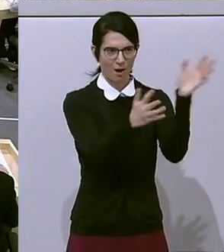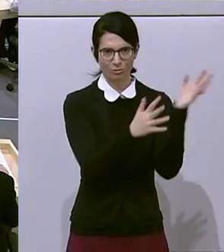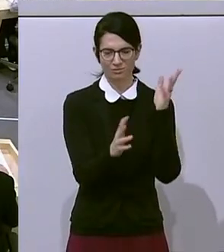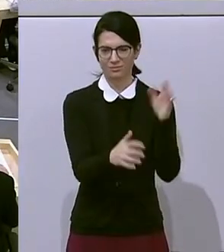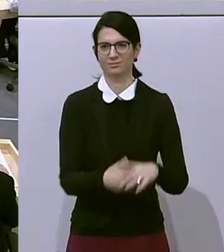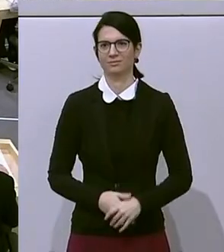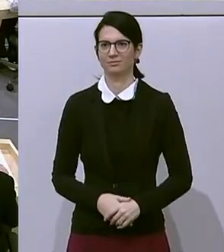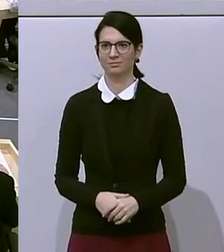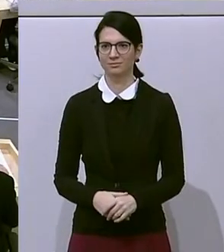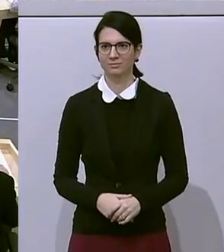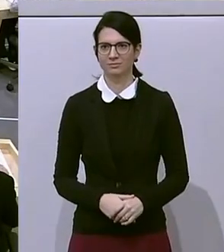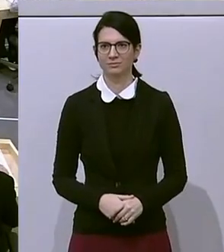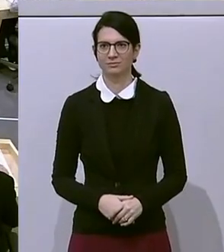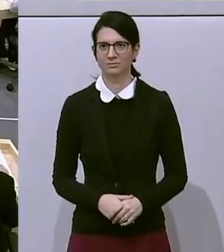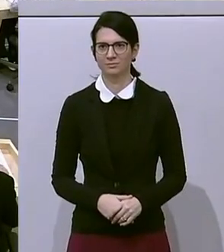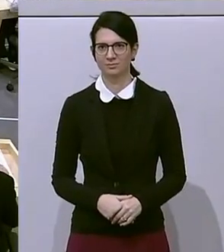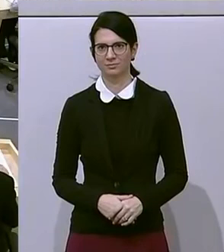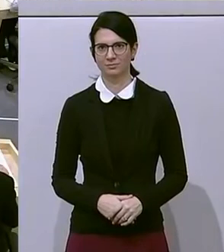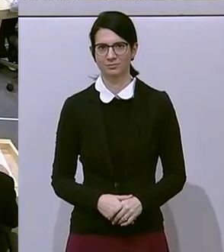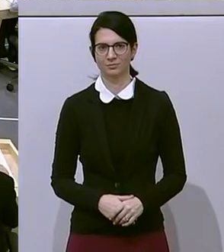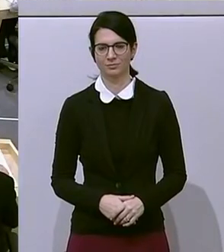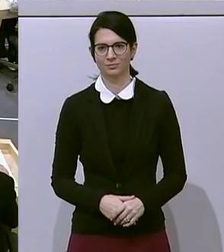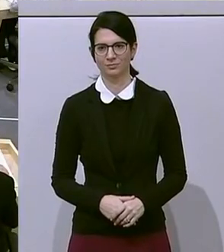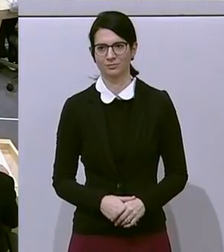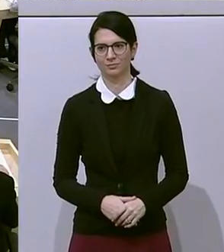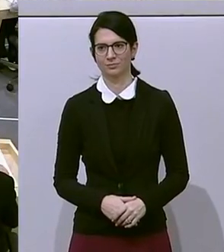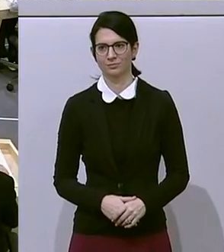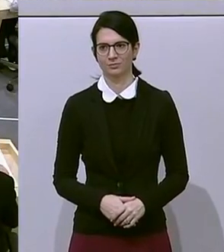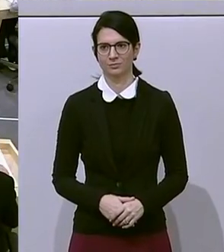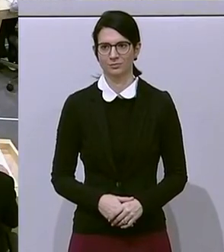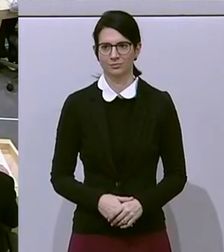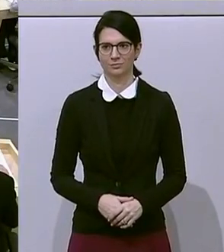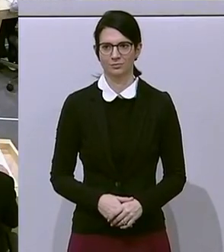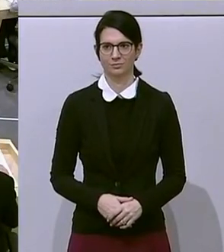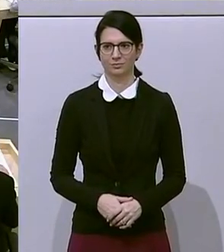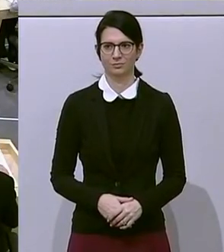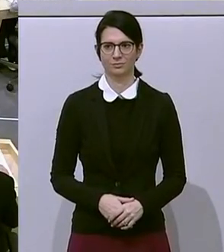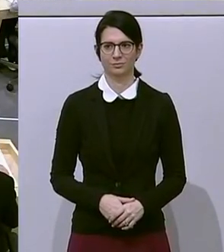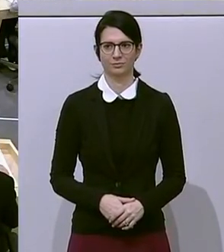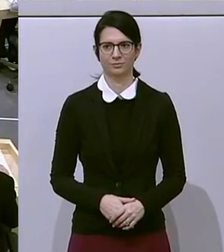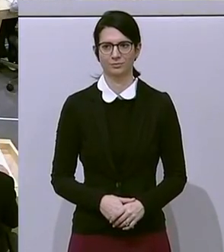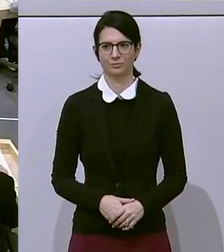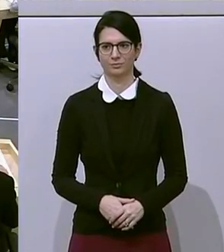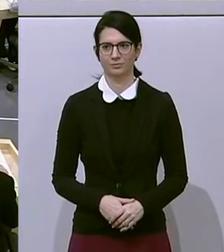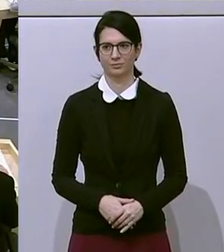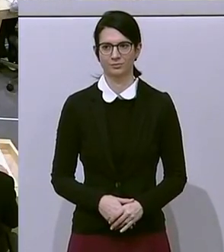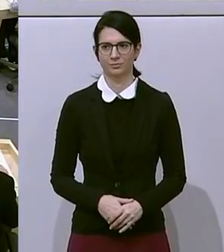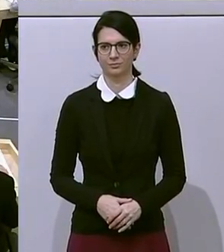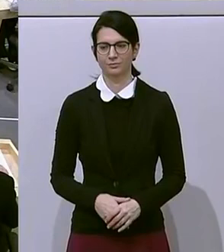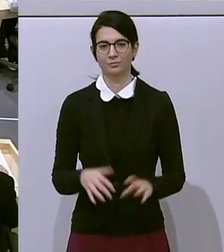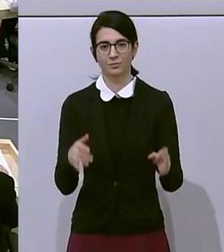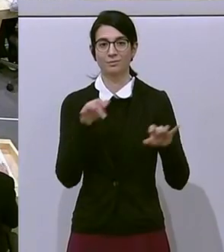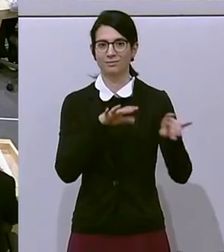nur heute interessant, sie wird auch schon einen Vorgeschmack geben, was der im Raum stehende Untersuchungsausschuss